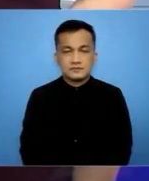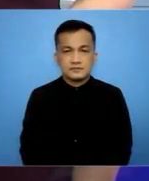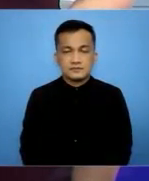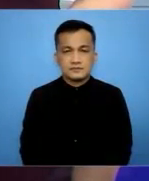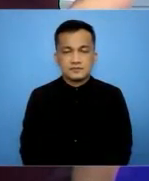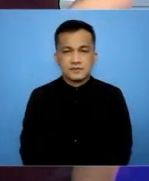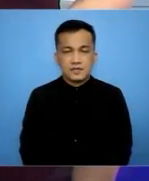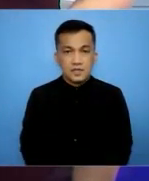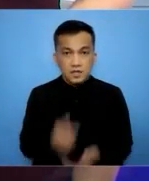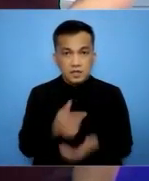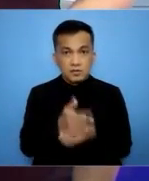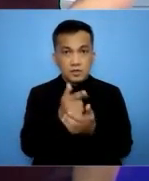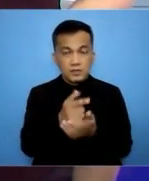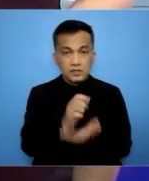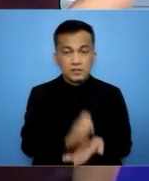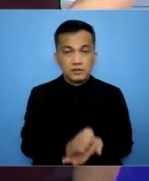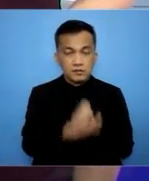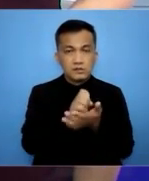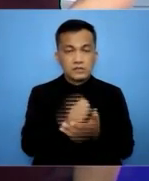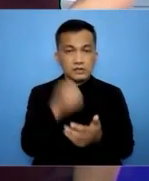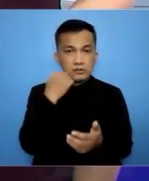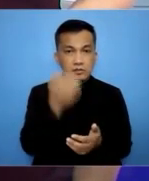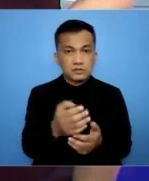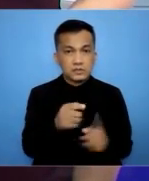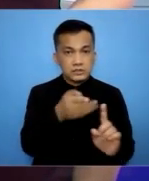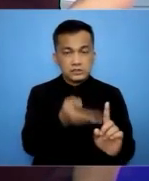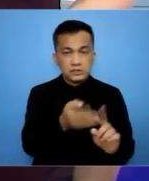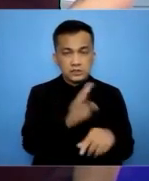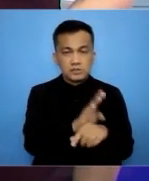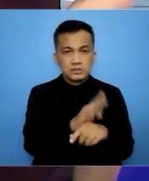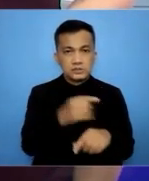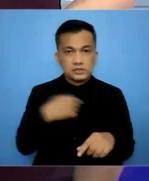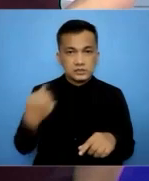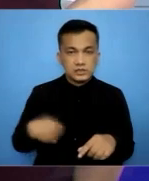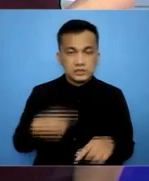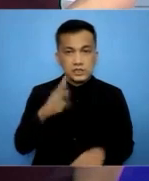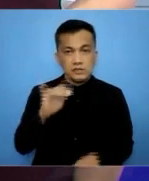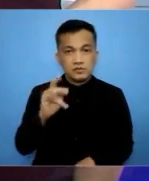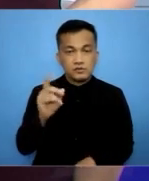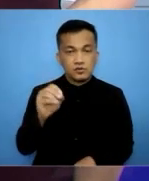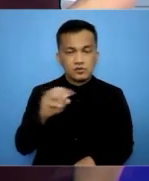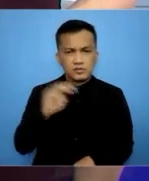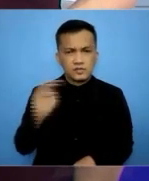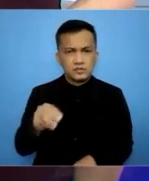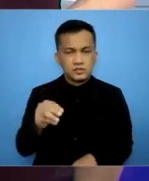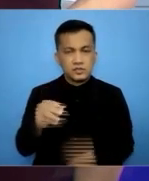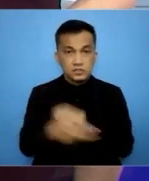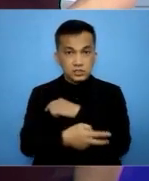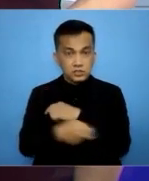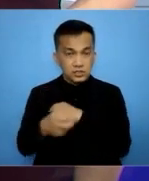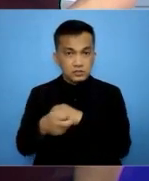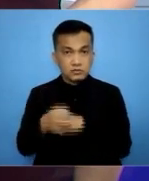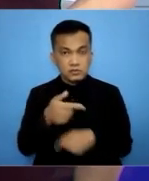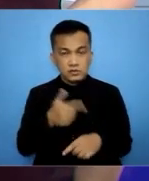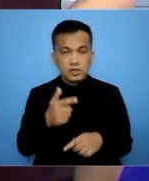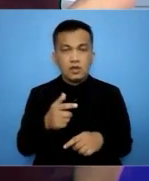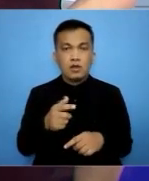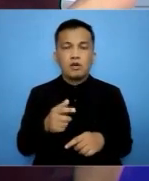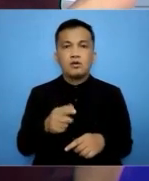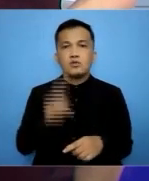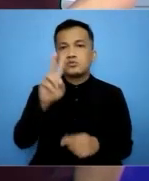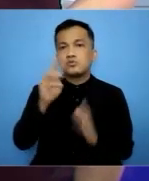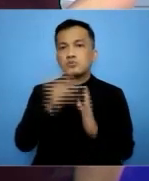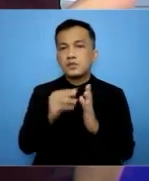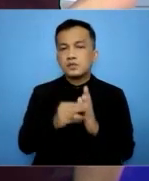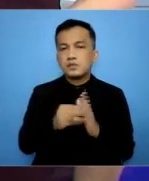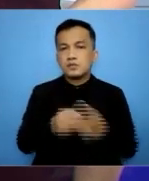Pinagbabaril sa elevator hanggang mapatay ang isang negosyanteng Chinese sa Binondo, Maynila. Tinangay ng gunman ng 2 milyong pisong dala ng